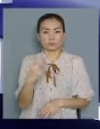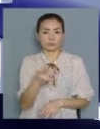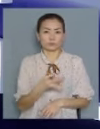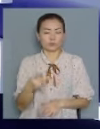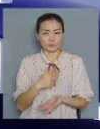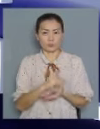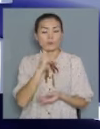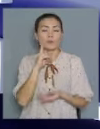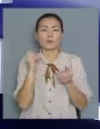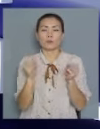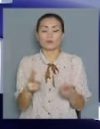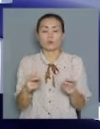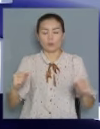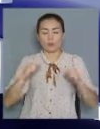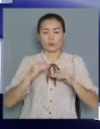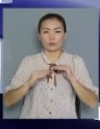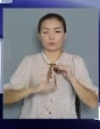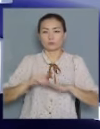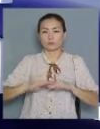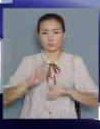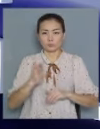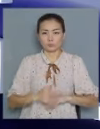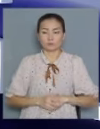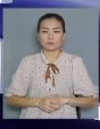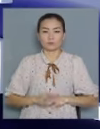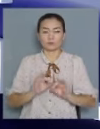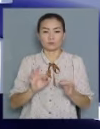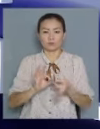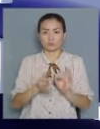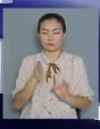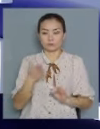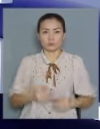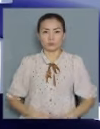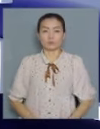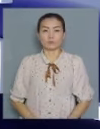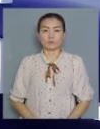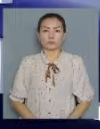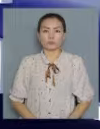ауданында жастарға арналған спорт алаңдарын ашқан болатын. Толығырақ келесі сюжетте.